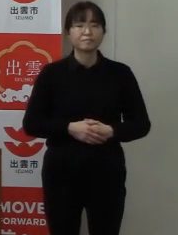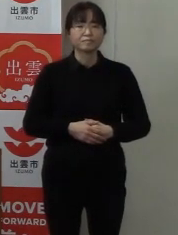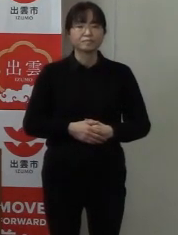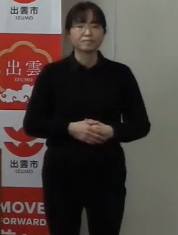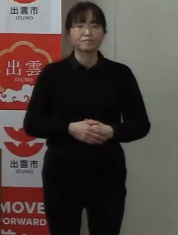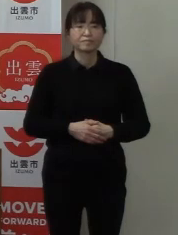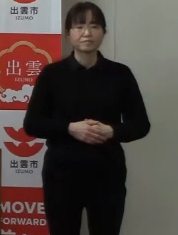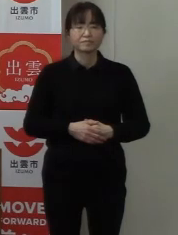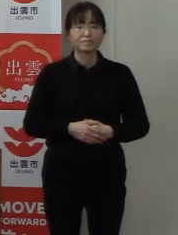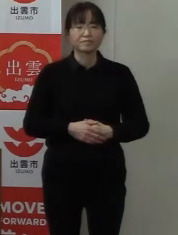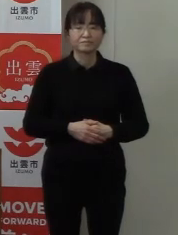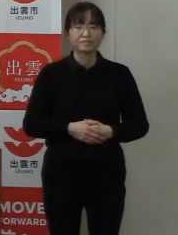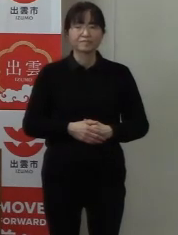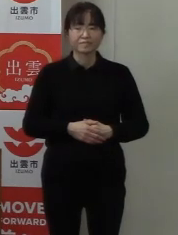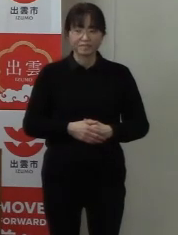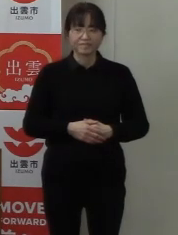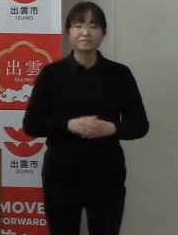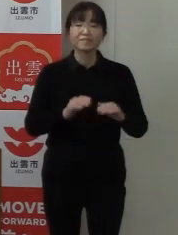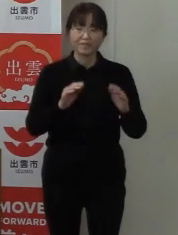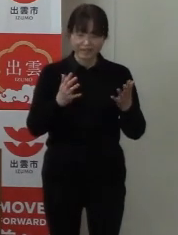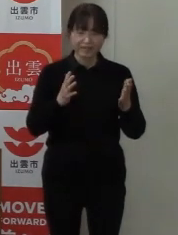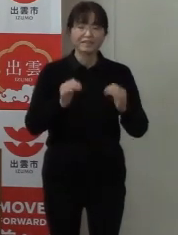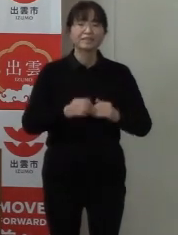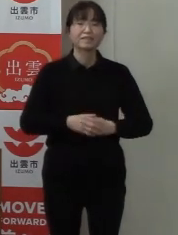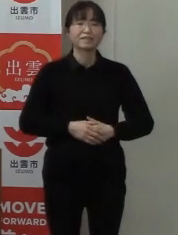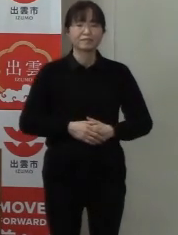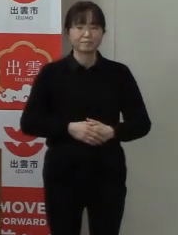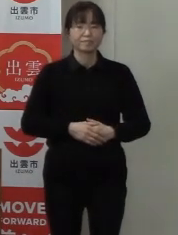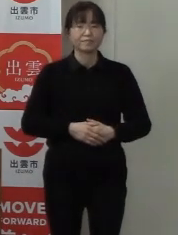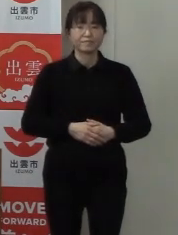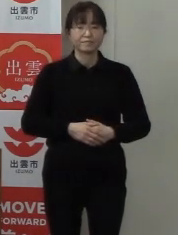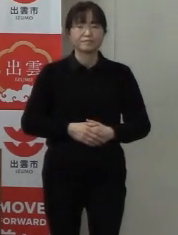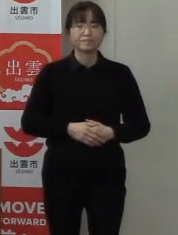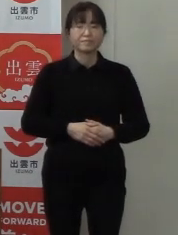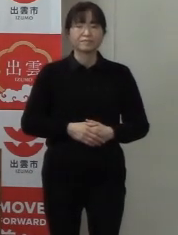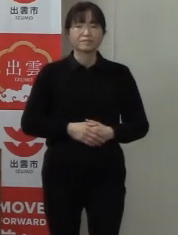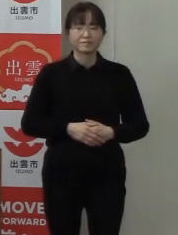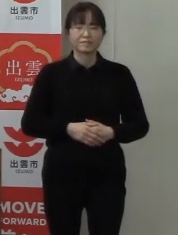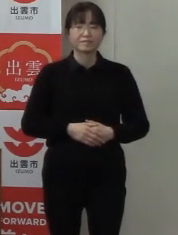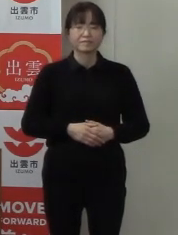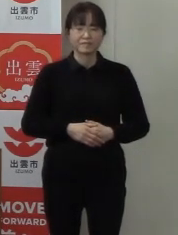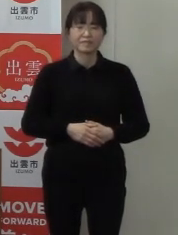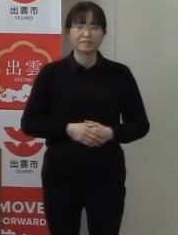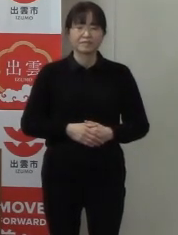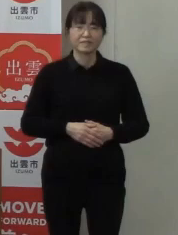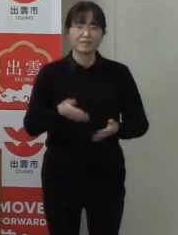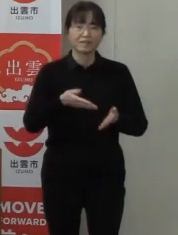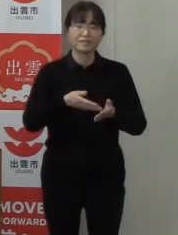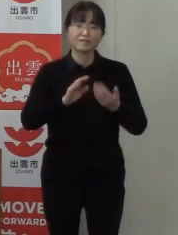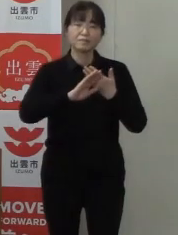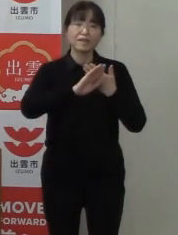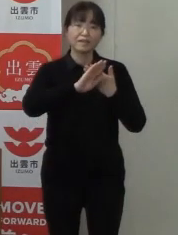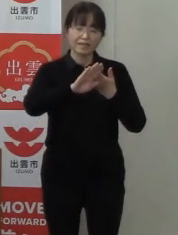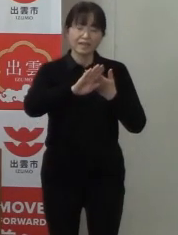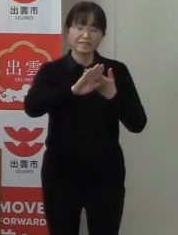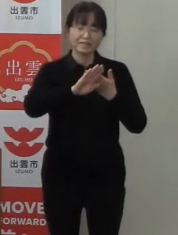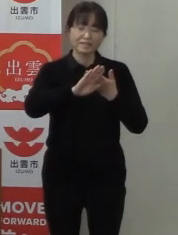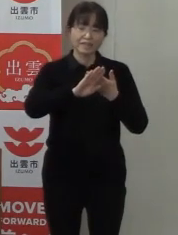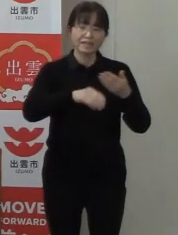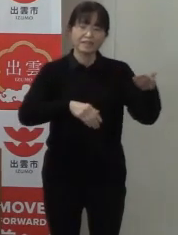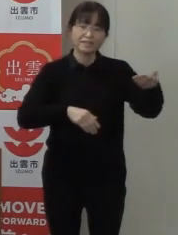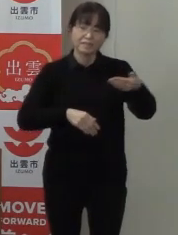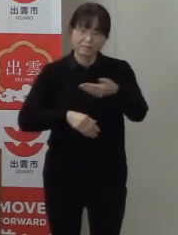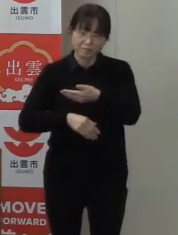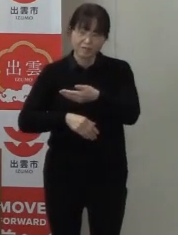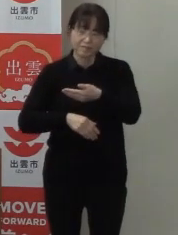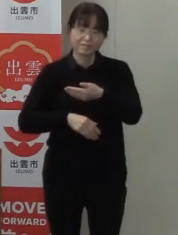よろしいですか。よろしくございますかね。はい、それでは、案件以外のところで、何かご質問が